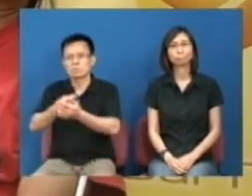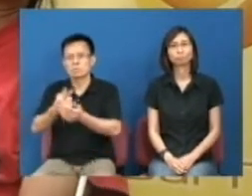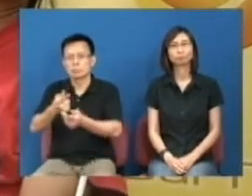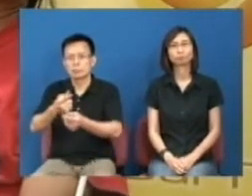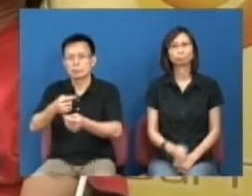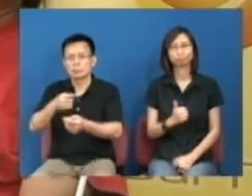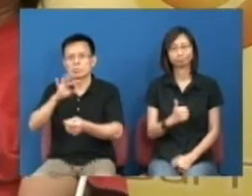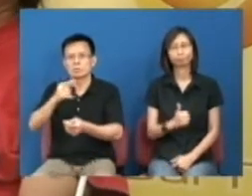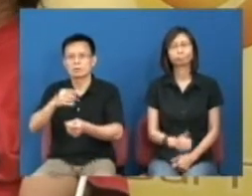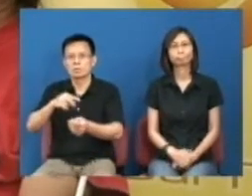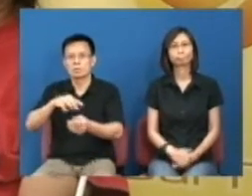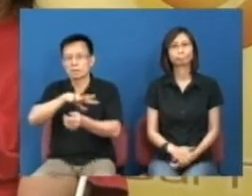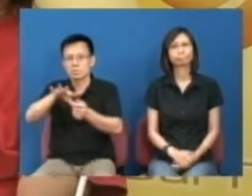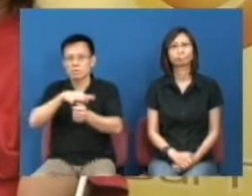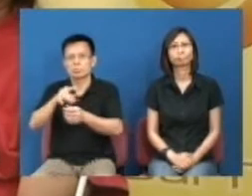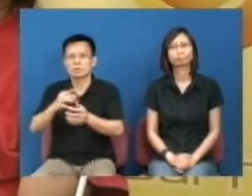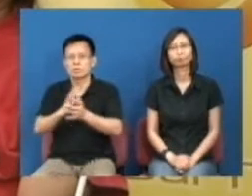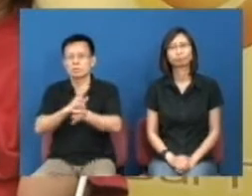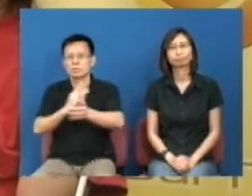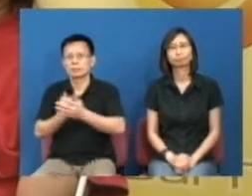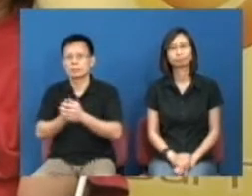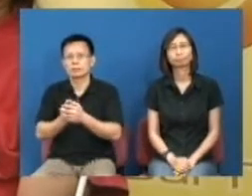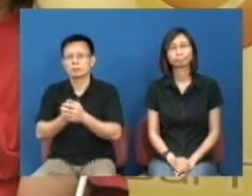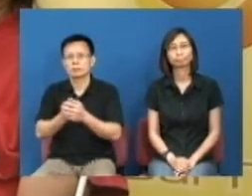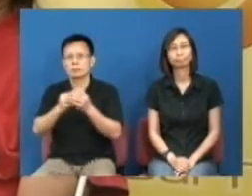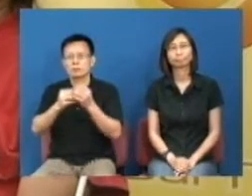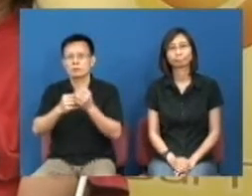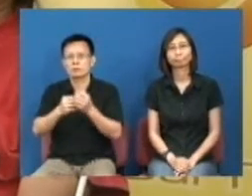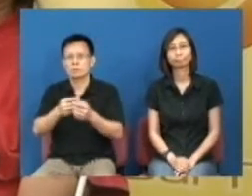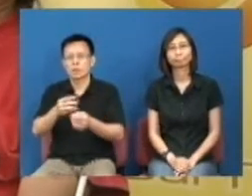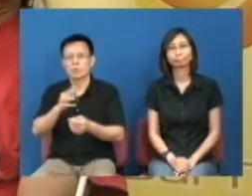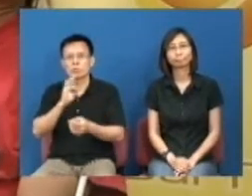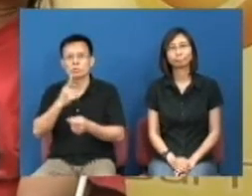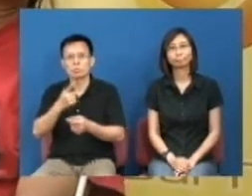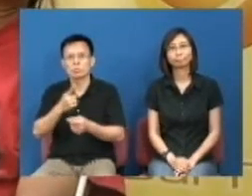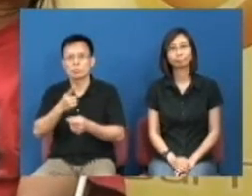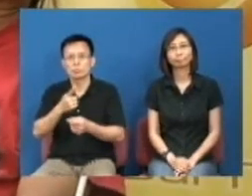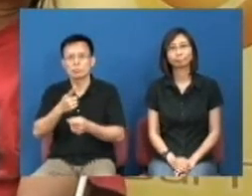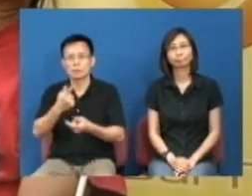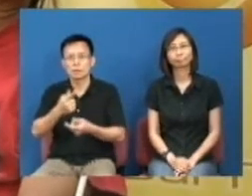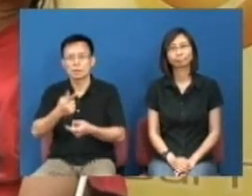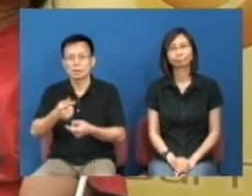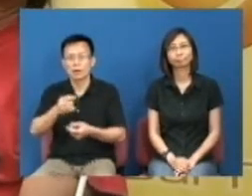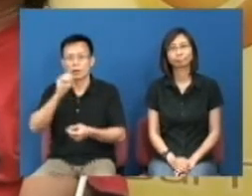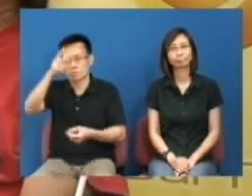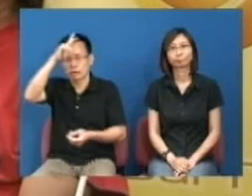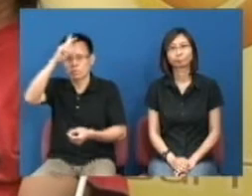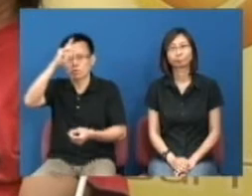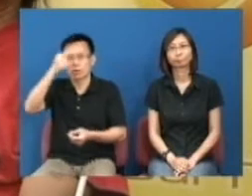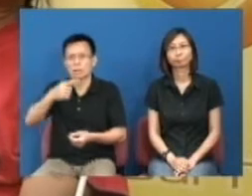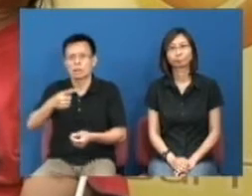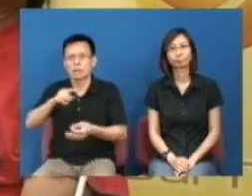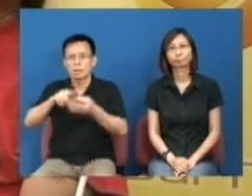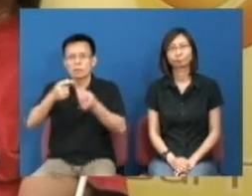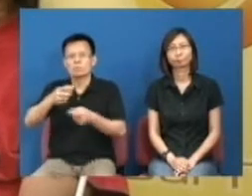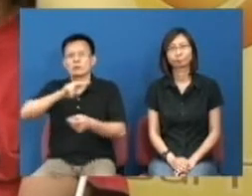的了、是不是很簡單很簡單嘛你起鬧那些遊行不擾亂秩序嗎、是不是很簡單的道